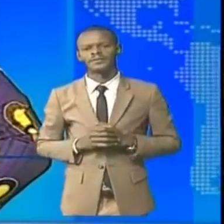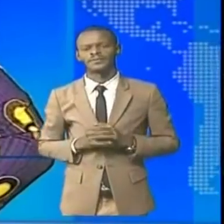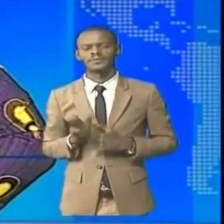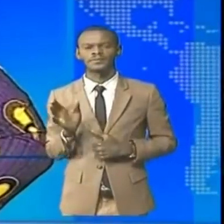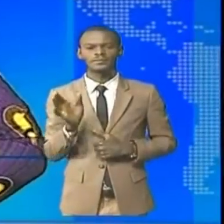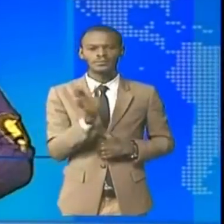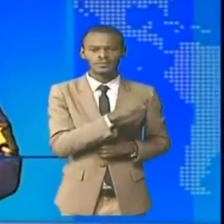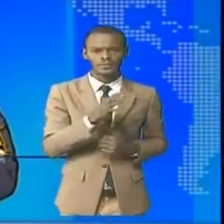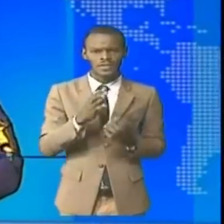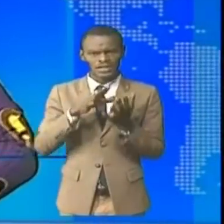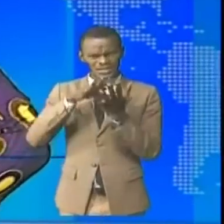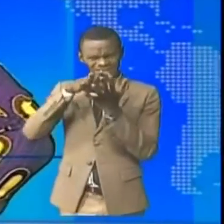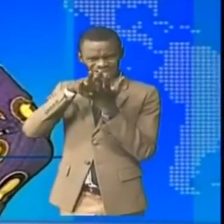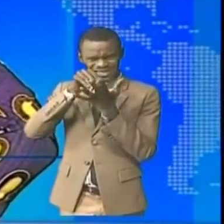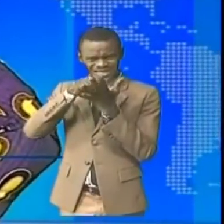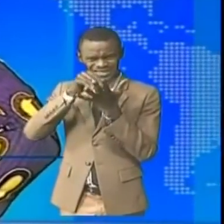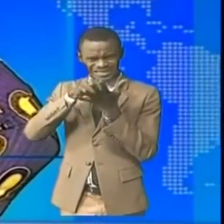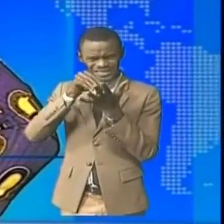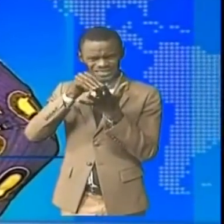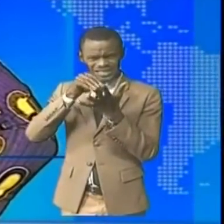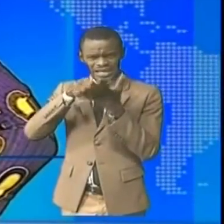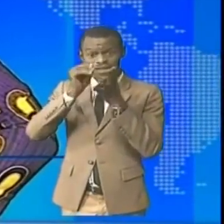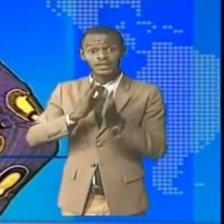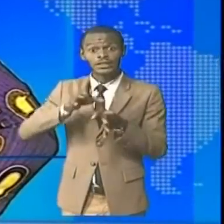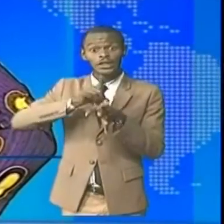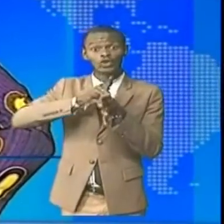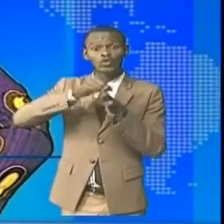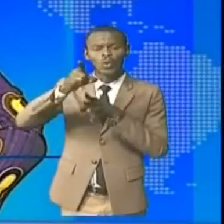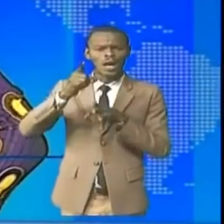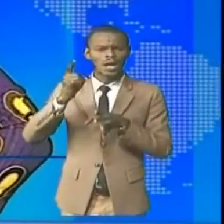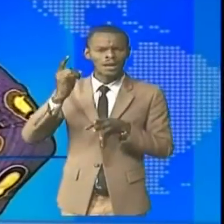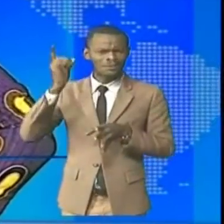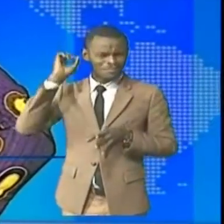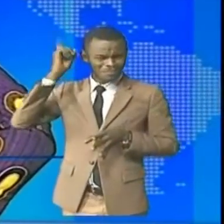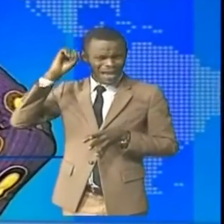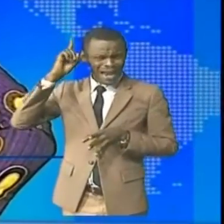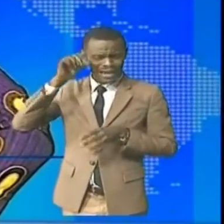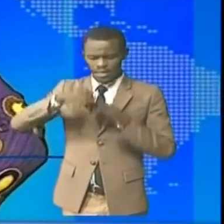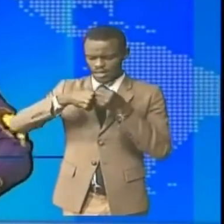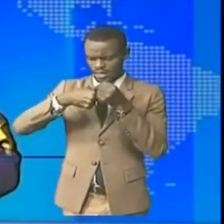Ces étudiants de la faculté de droit de l'UNIKIN des promotions